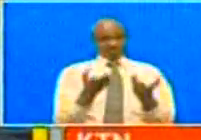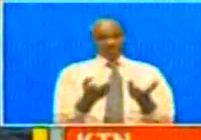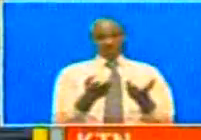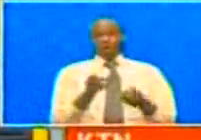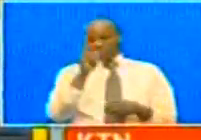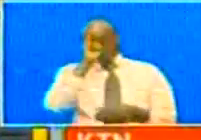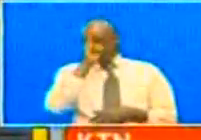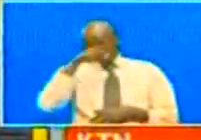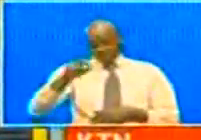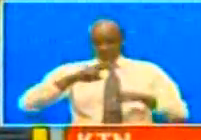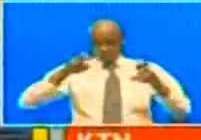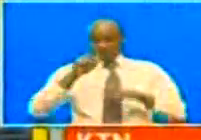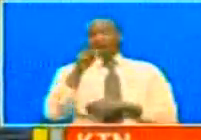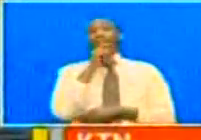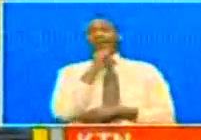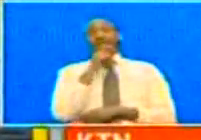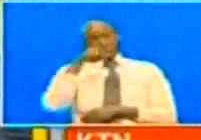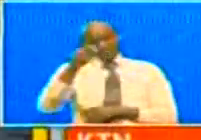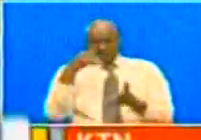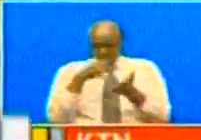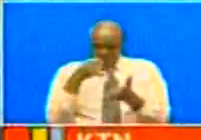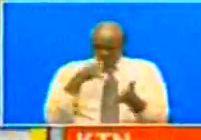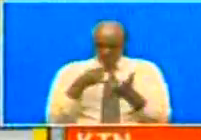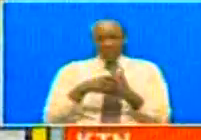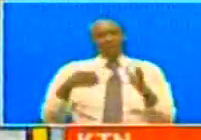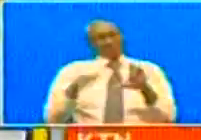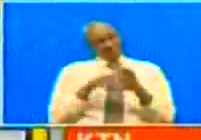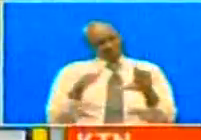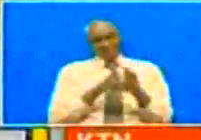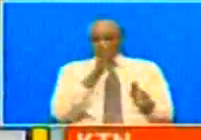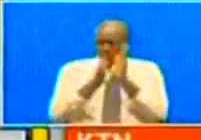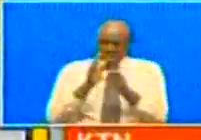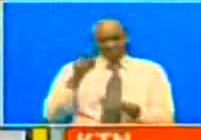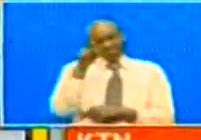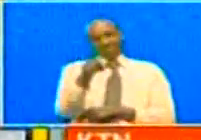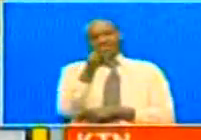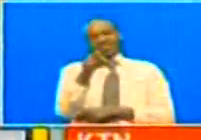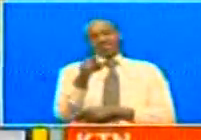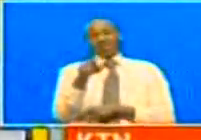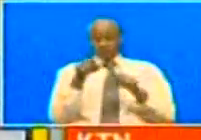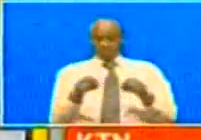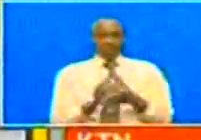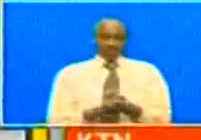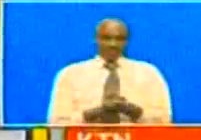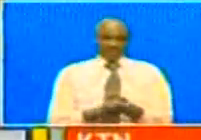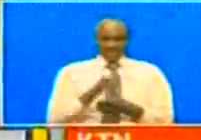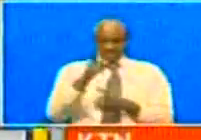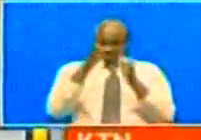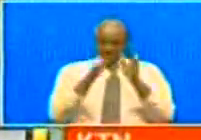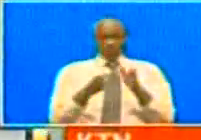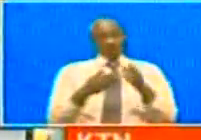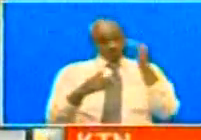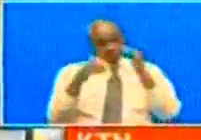Maafisa polisi wanamsaka mwanamume anayedaiwa kuhusika pakubwa katika maandalizi ya shambulizi lililotokea mapema hii leo katika chuo kikuu